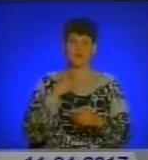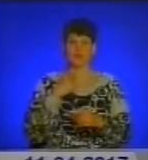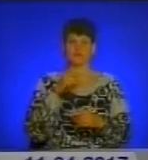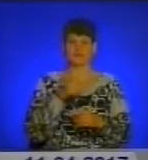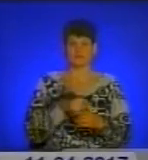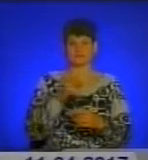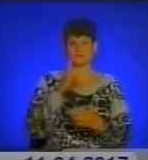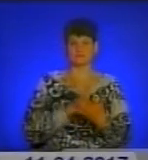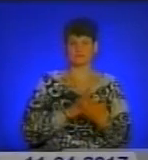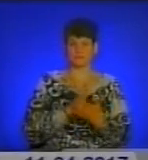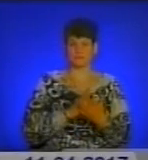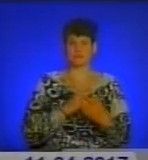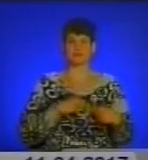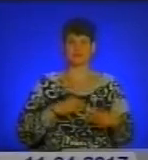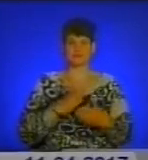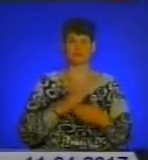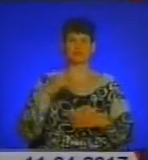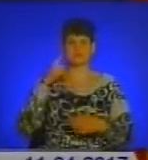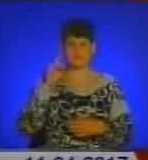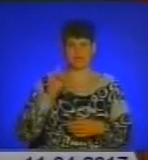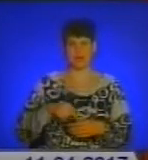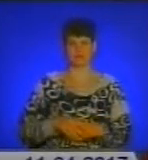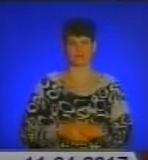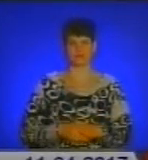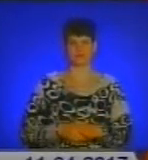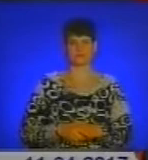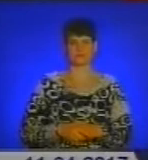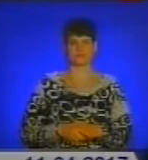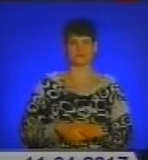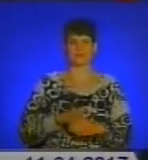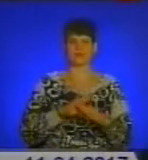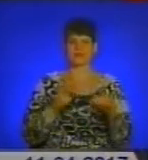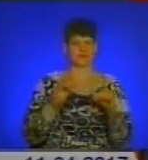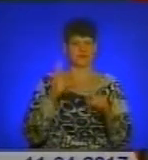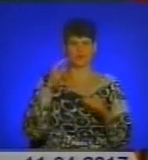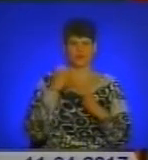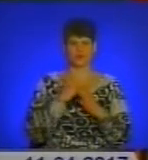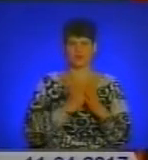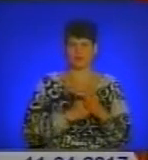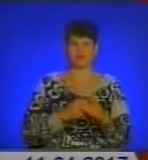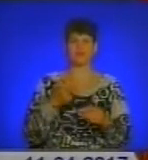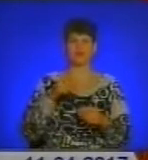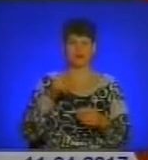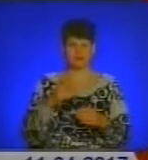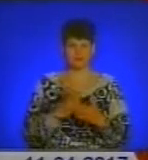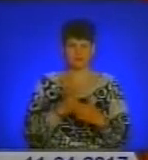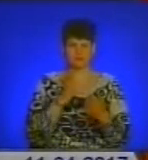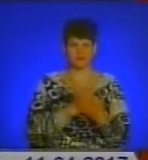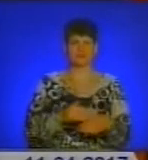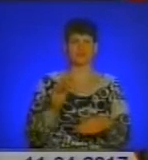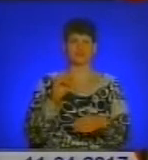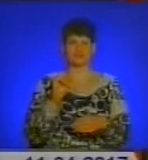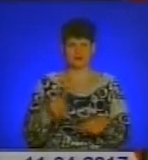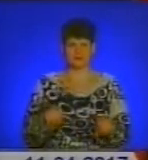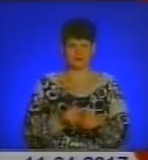комунальниками, працівники служб знають. Не тільки водоканал, то є газ таке саме, є і ЖЕК таке